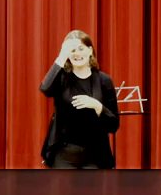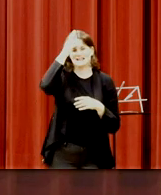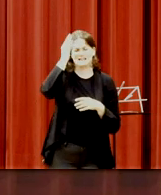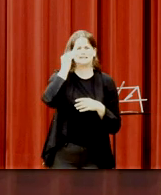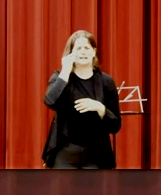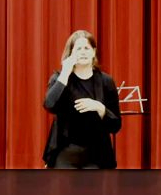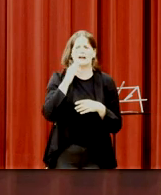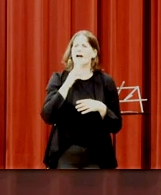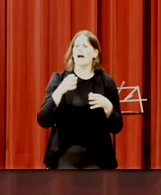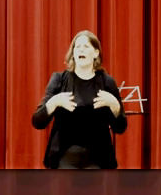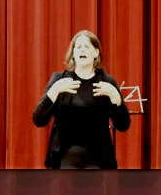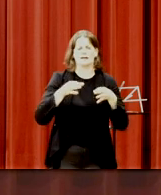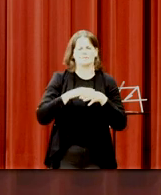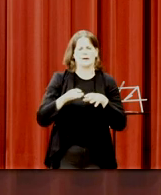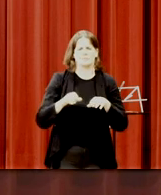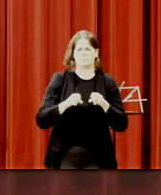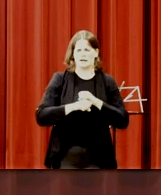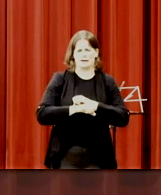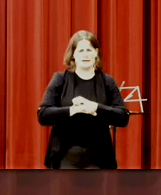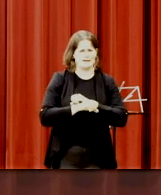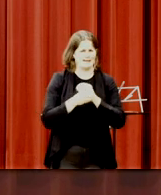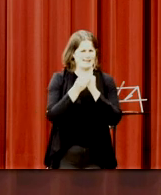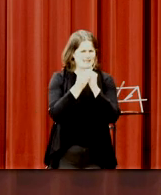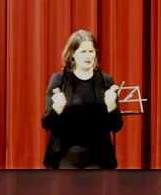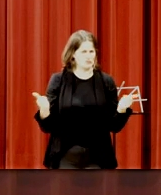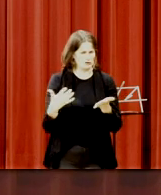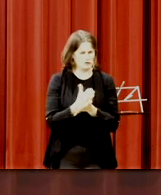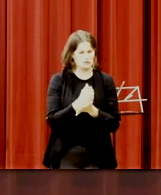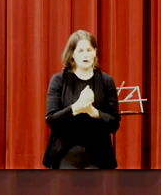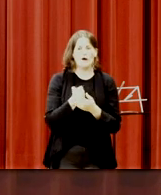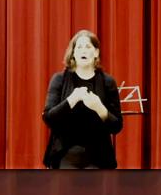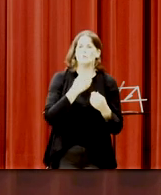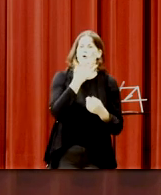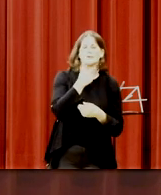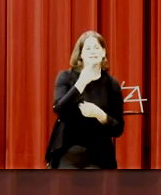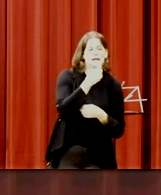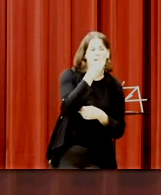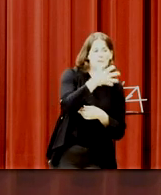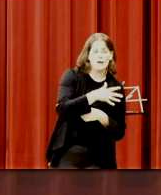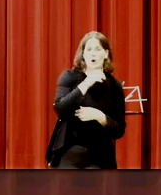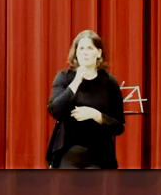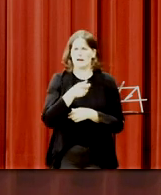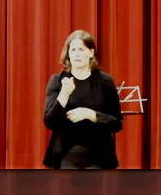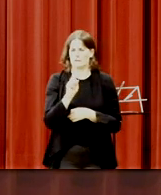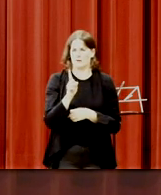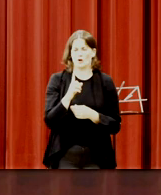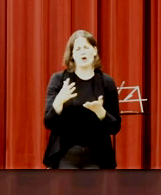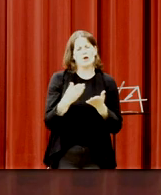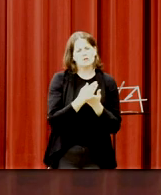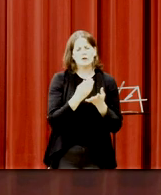tots matisos. I per tant, aquí aprens a agafar d'alguna manera una mica